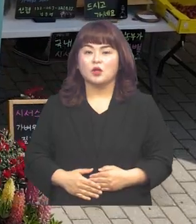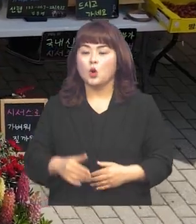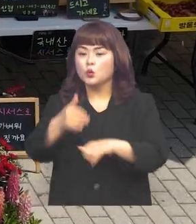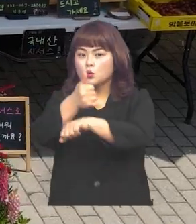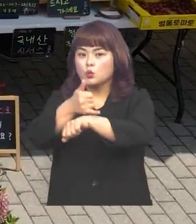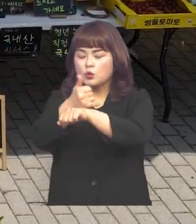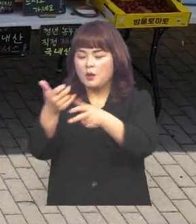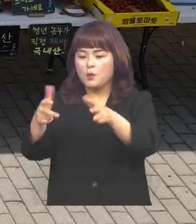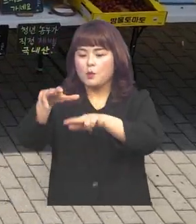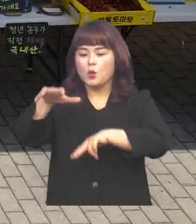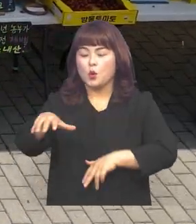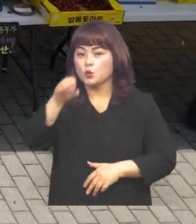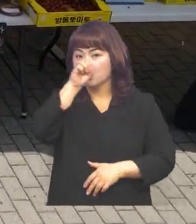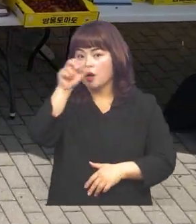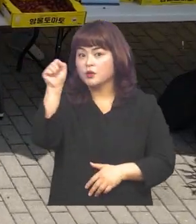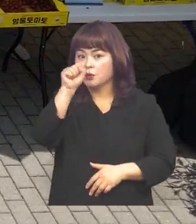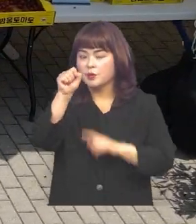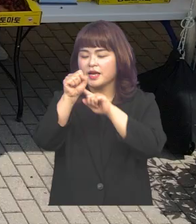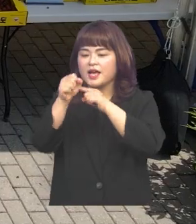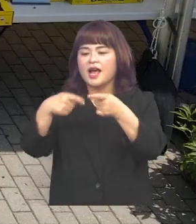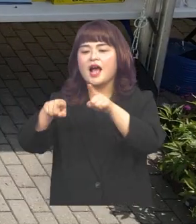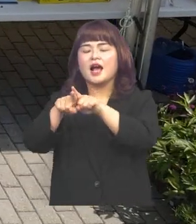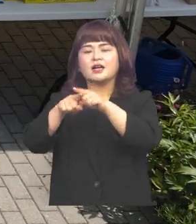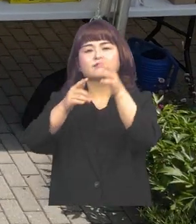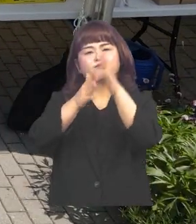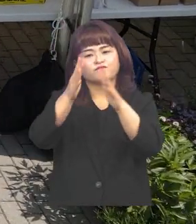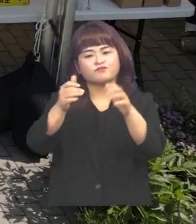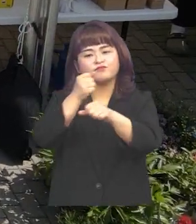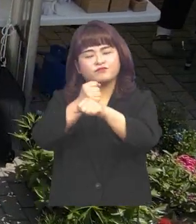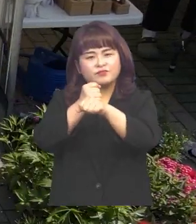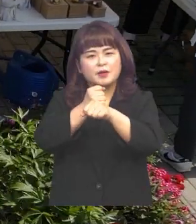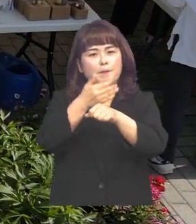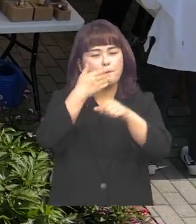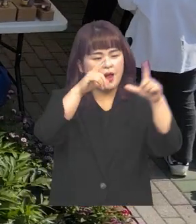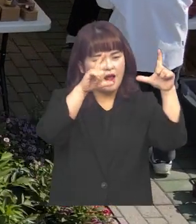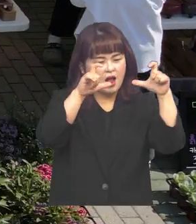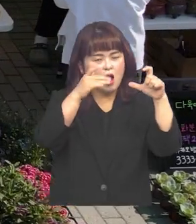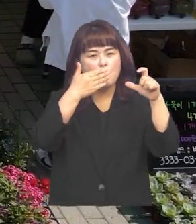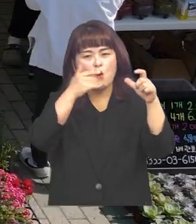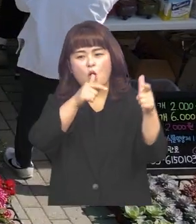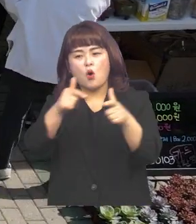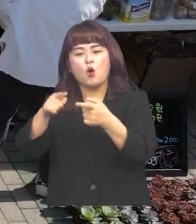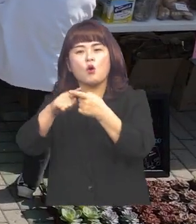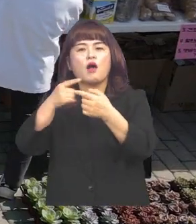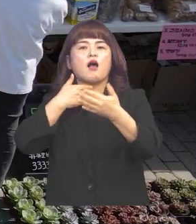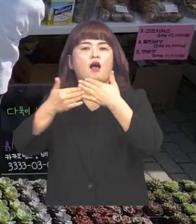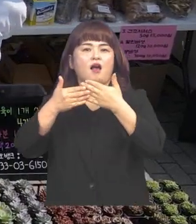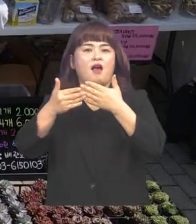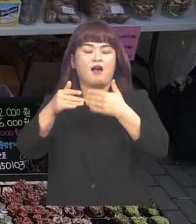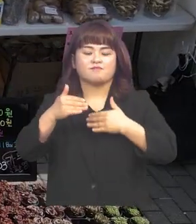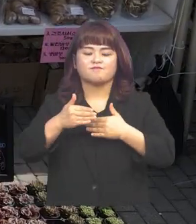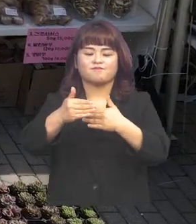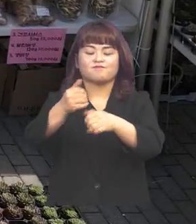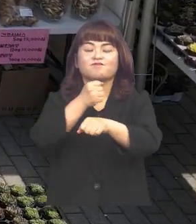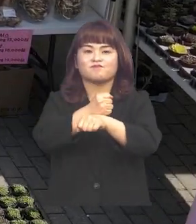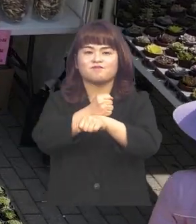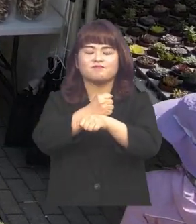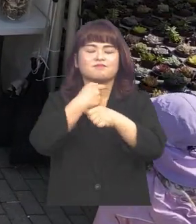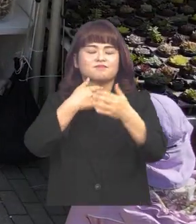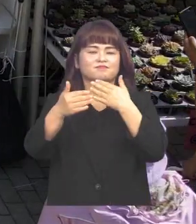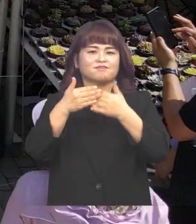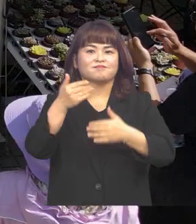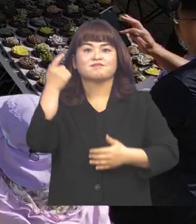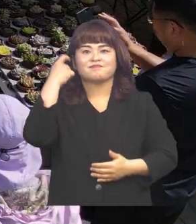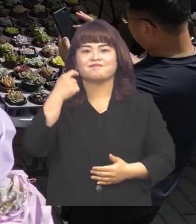농촌 테마파크에서는 조화용을 형상화한 토피어리와 포토존, 먹거리, 농촌 체험 부스 등도 갖춰져